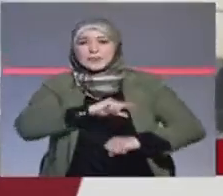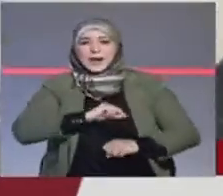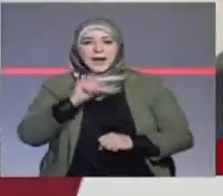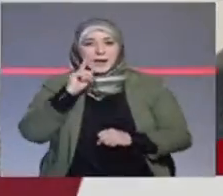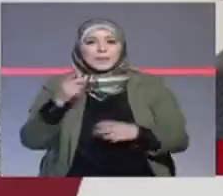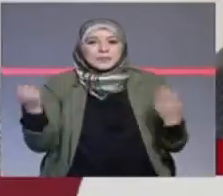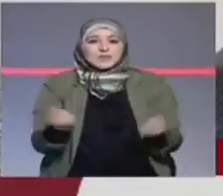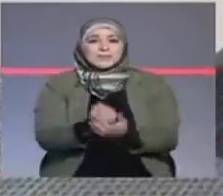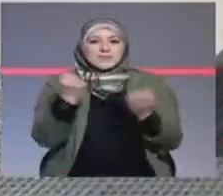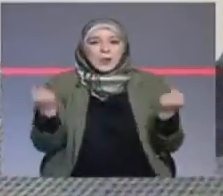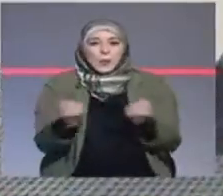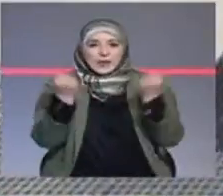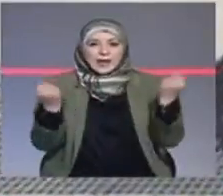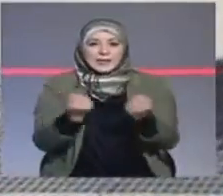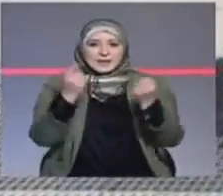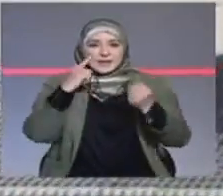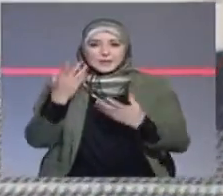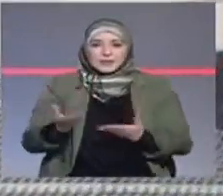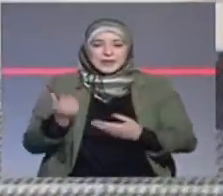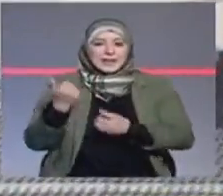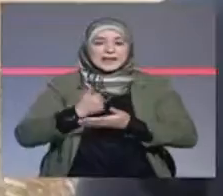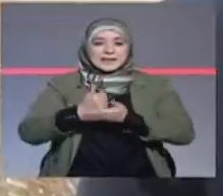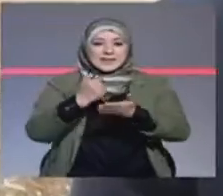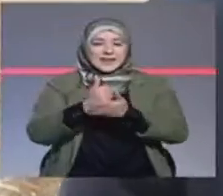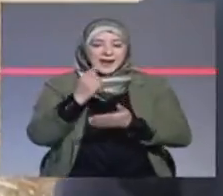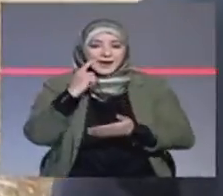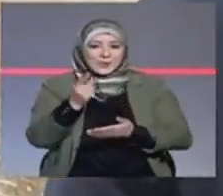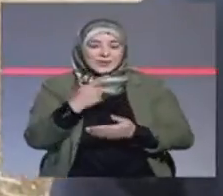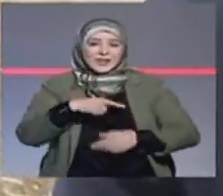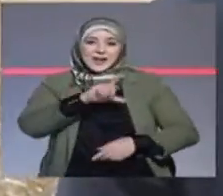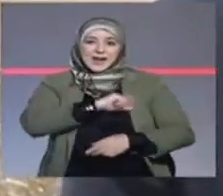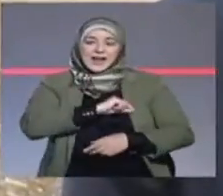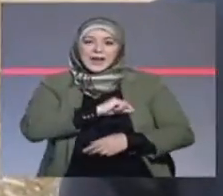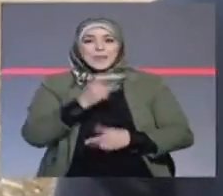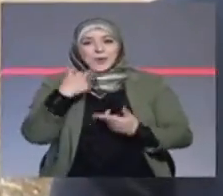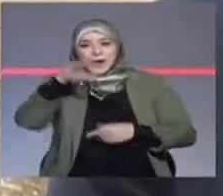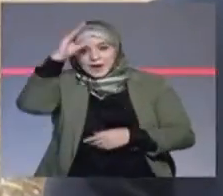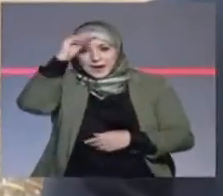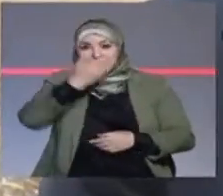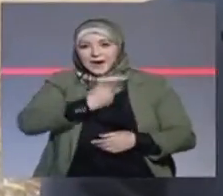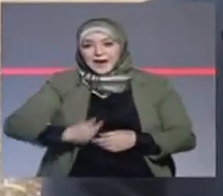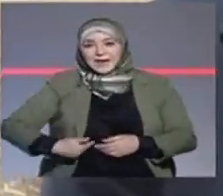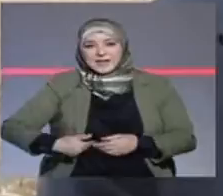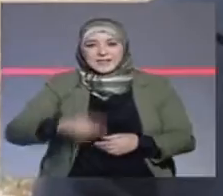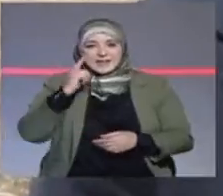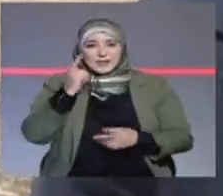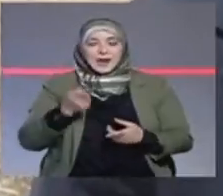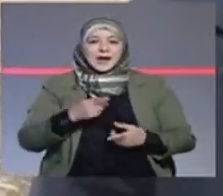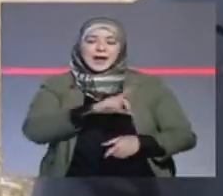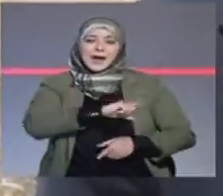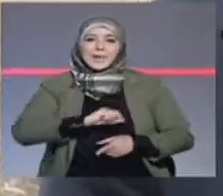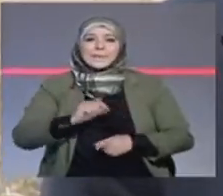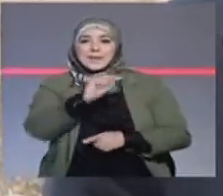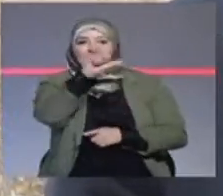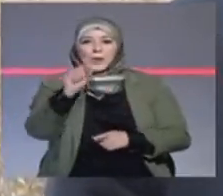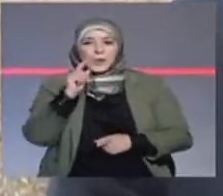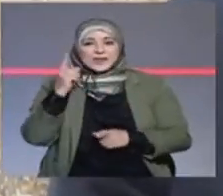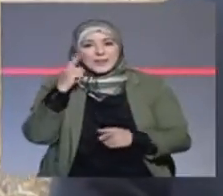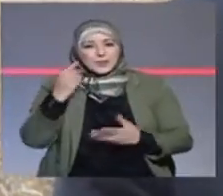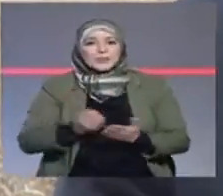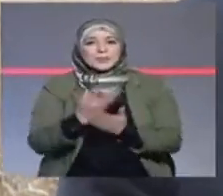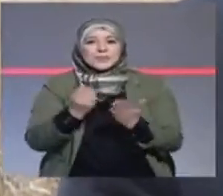التحسيسي اللي قامت به قوات الأمن الداخلي من حرس و أمن وطني لتحسيس